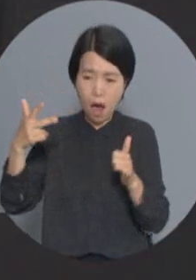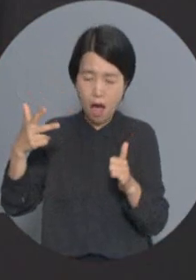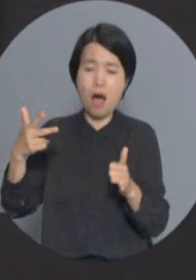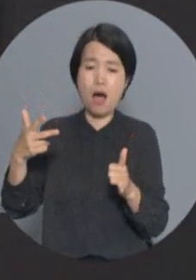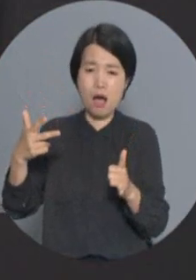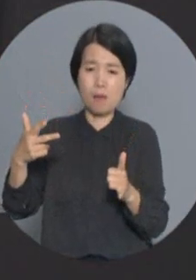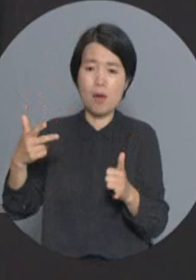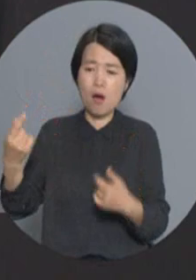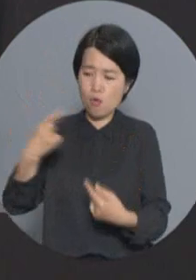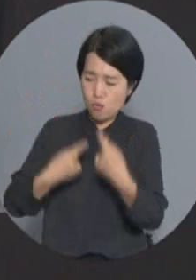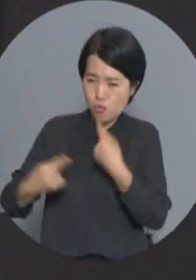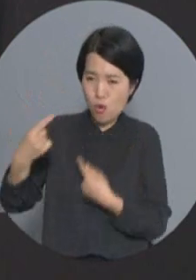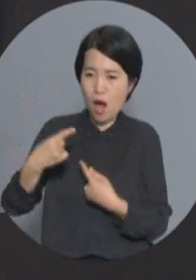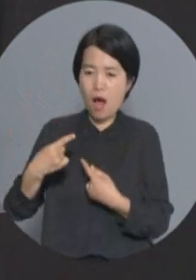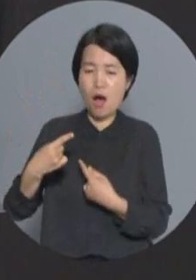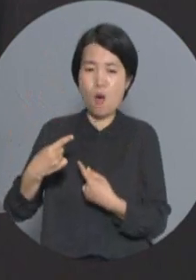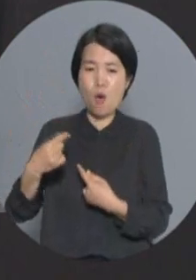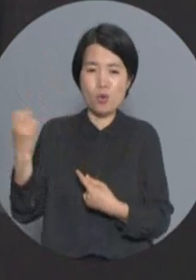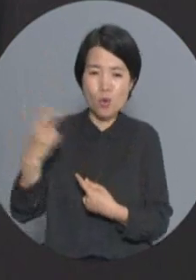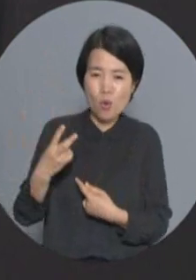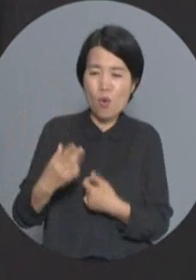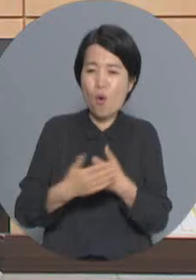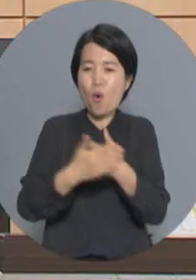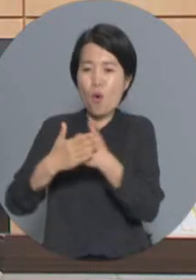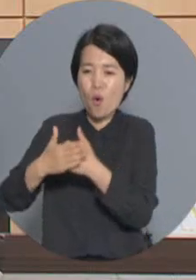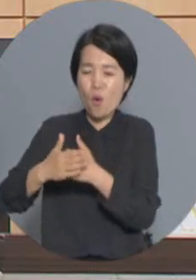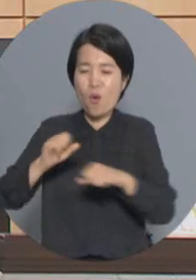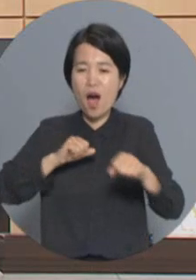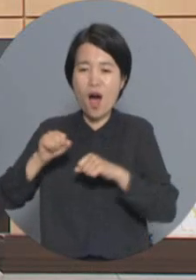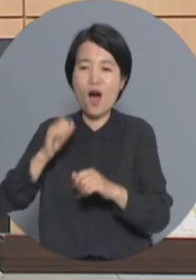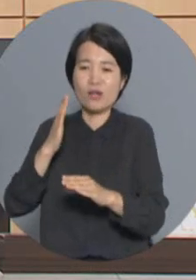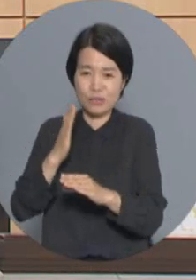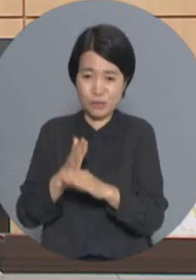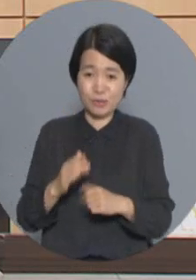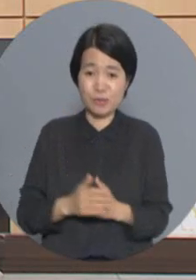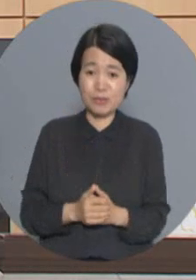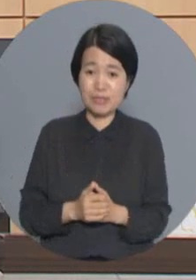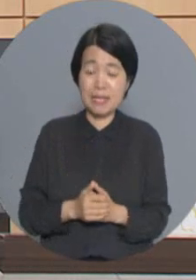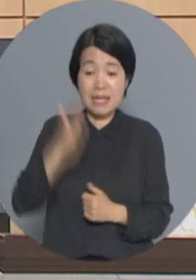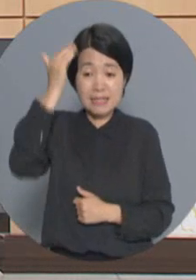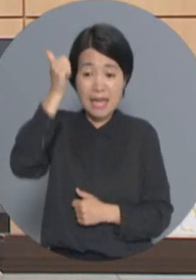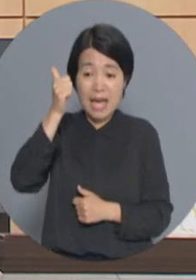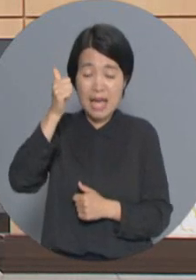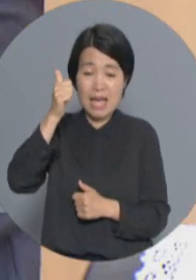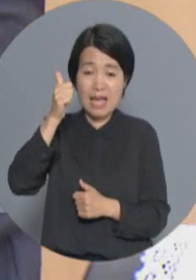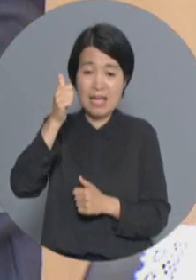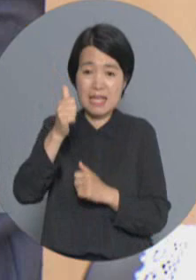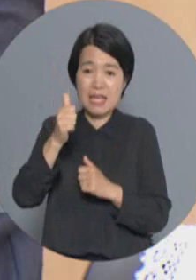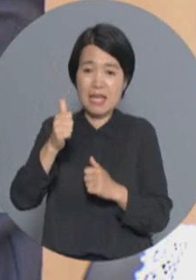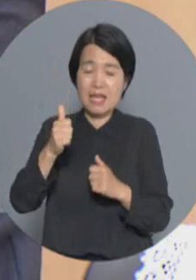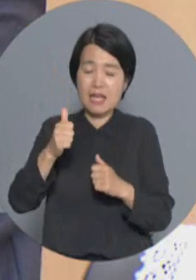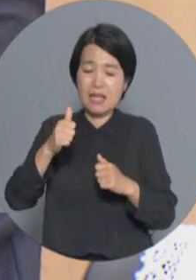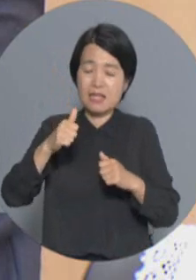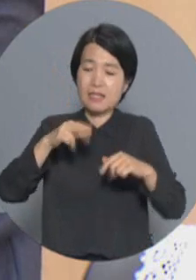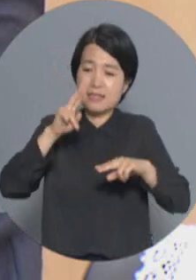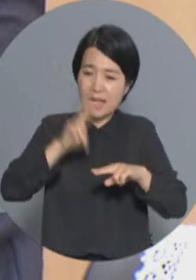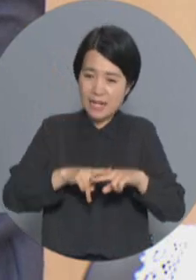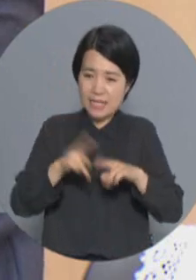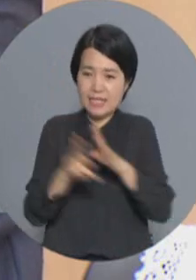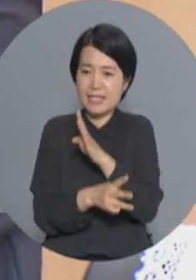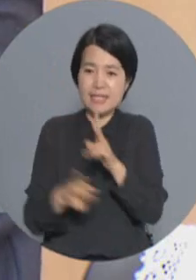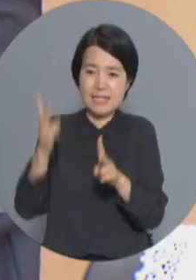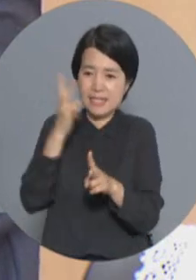밝히고 물밑 경쟁을 버리고 있는 상태입니다 의장단 연임을 제안하기로 하면서 현 김영규 의장의 출마가